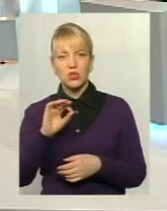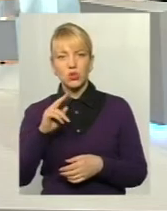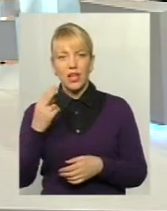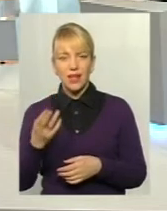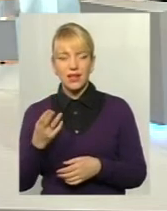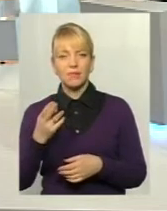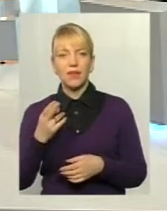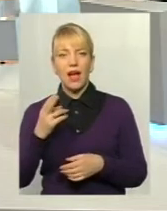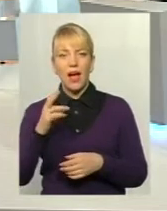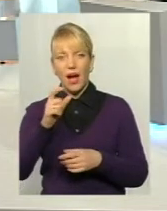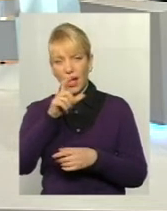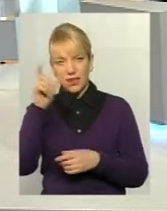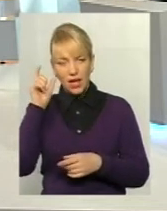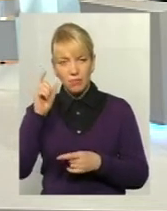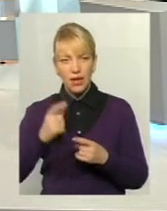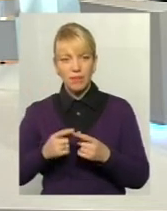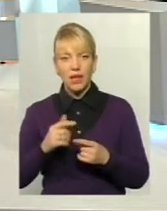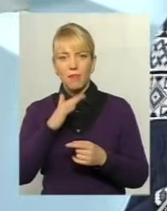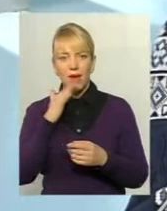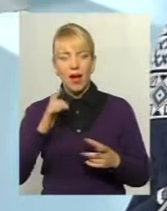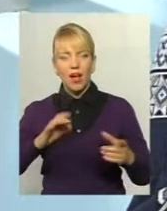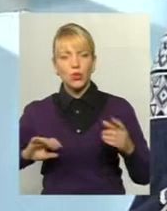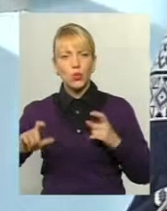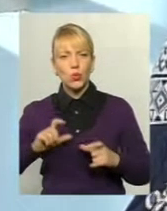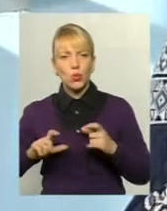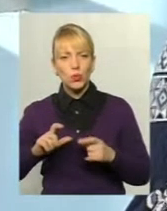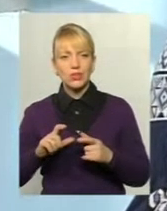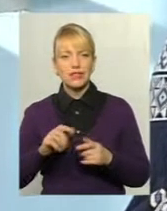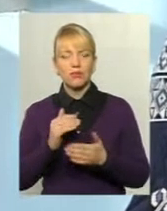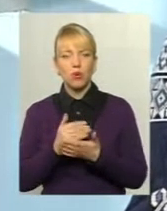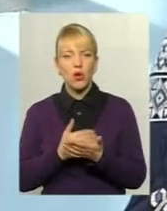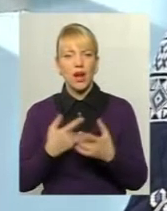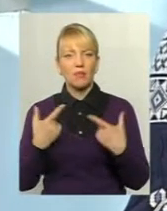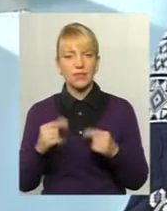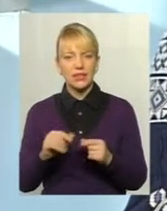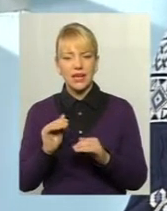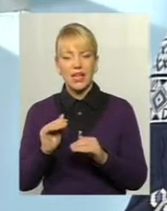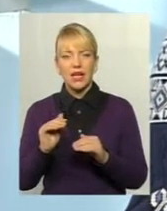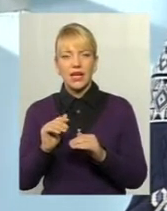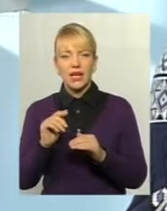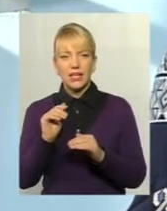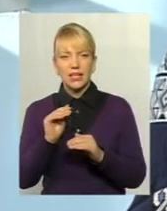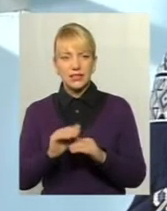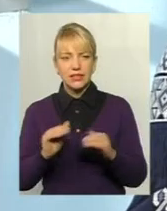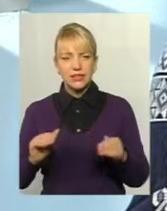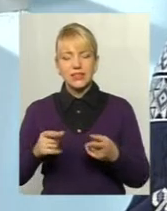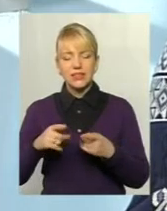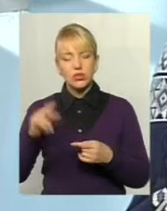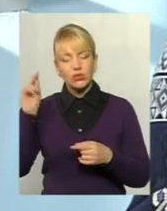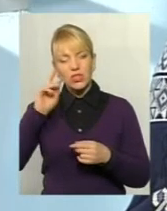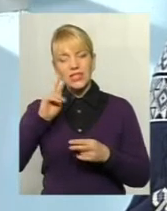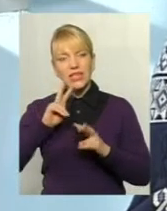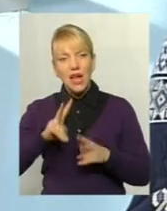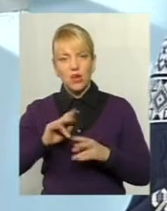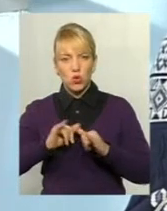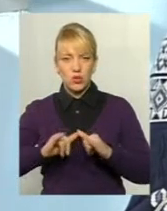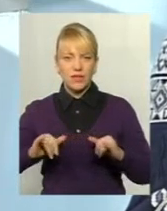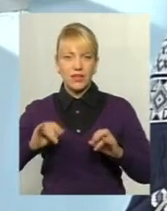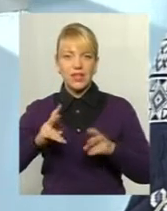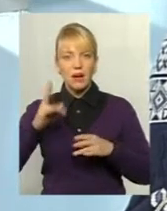академія, низка курсів, програм, де дійсно люди вчаться, як розвиватися і як